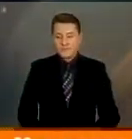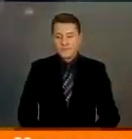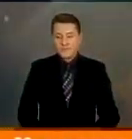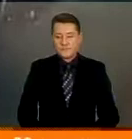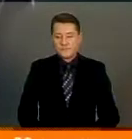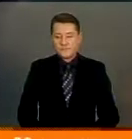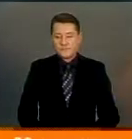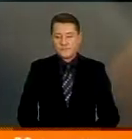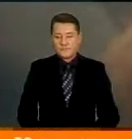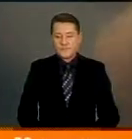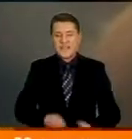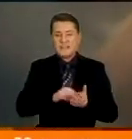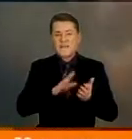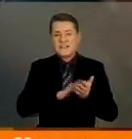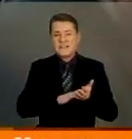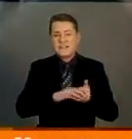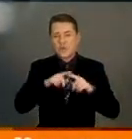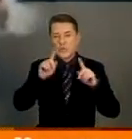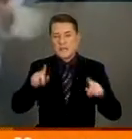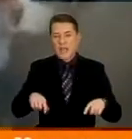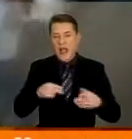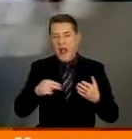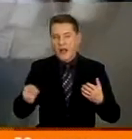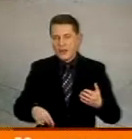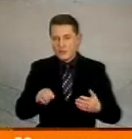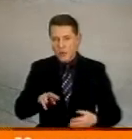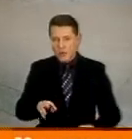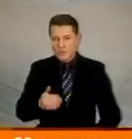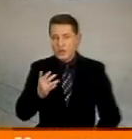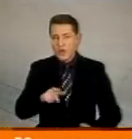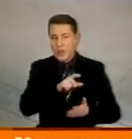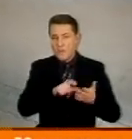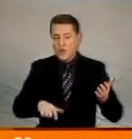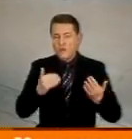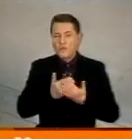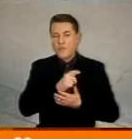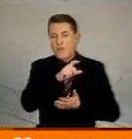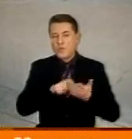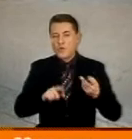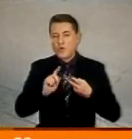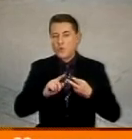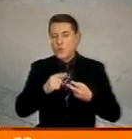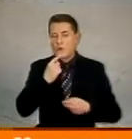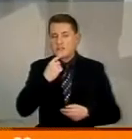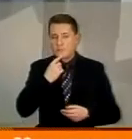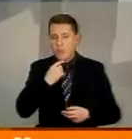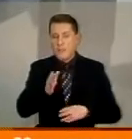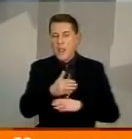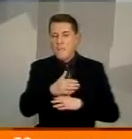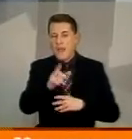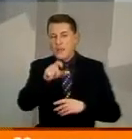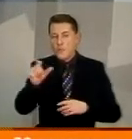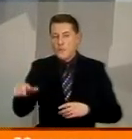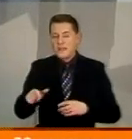Актом зафіксуйте, скільки количество актом заставляйте акт. У нових бюлетенях із другої спроби маріупільці з-поміж